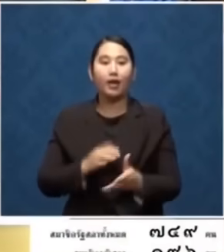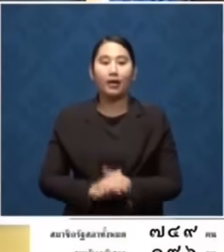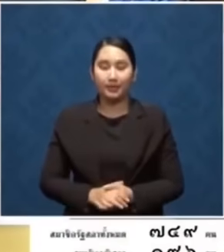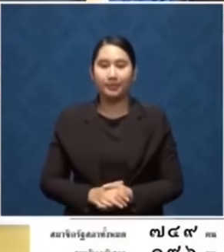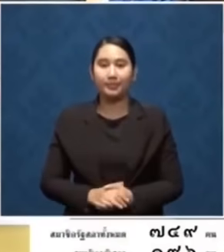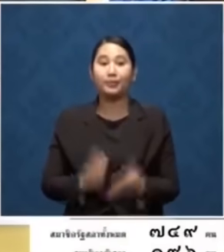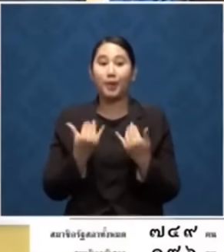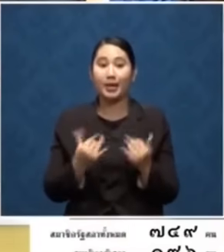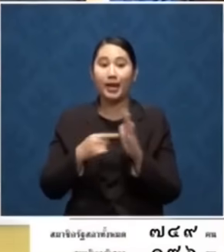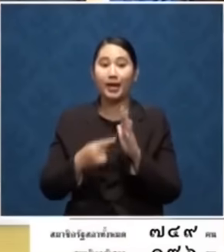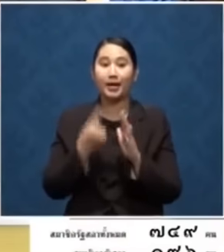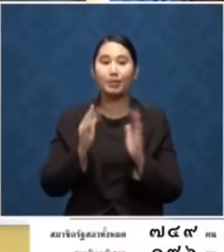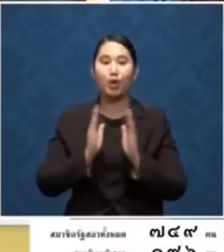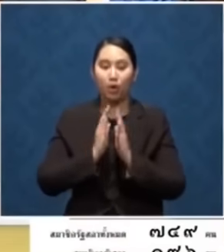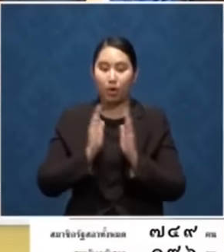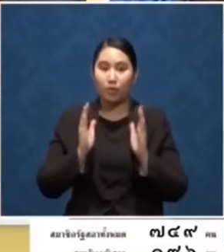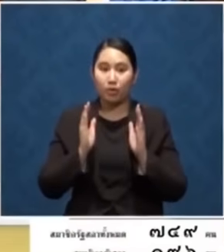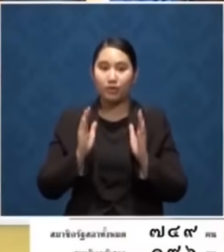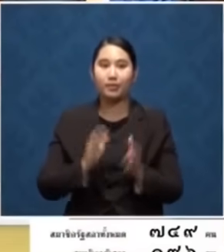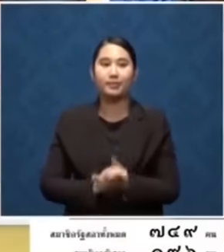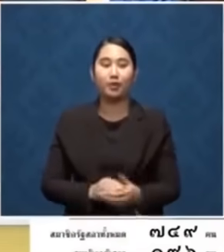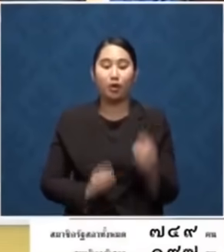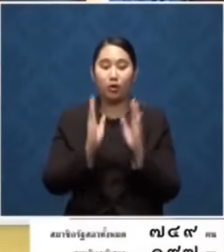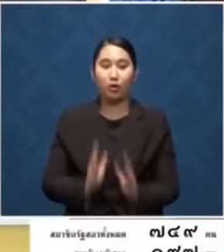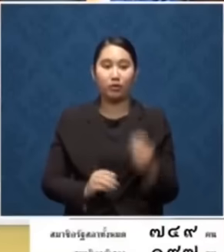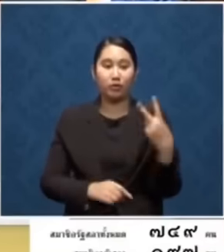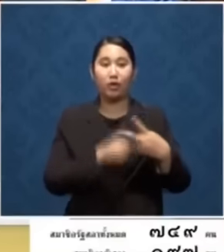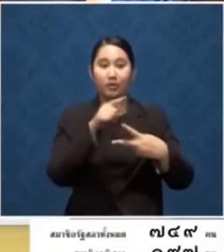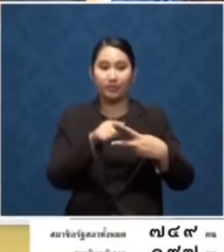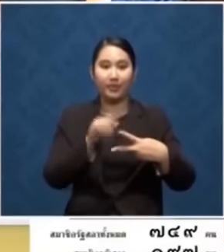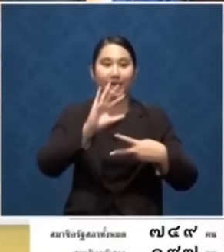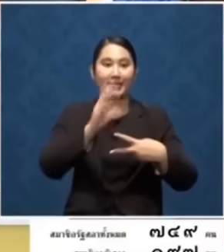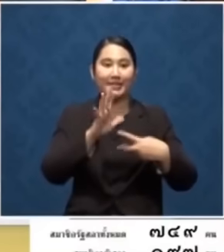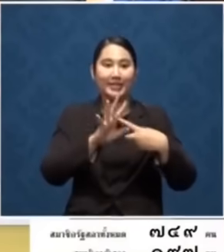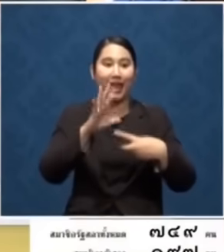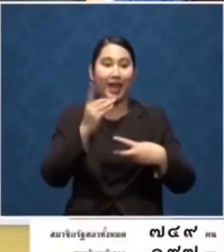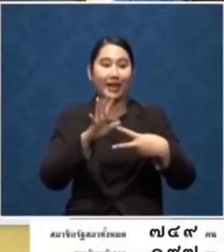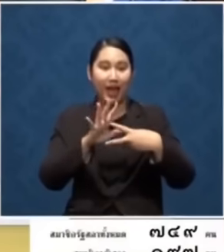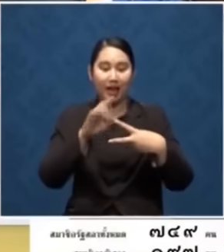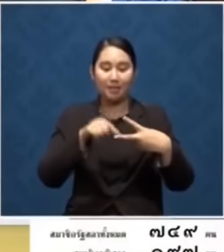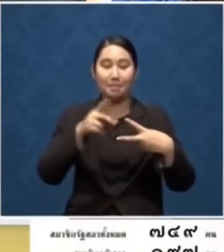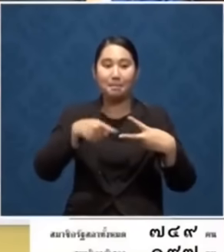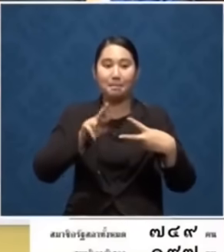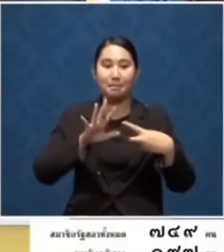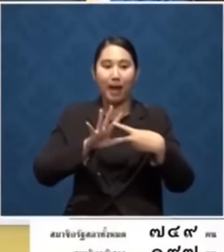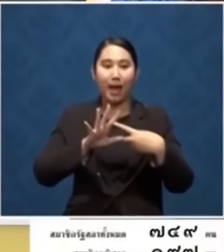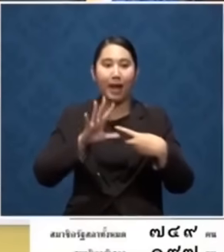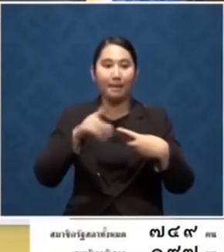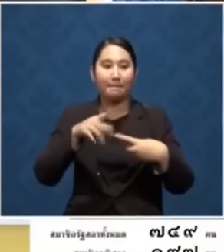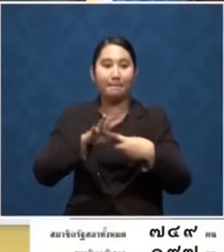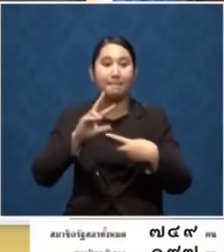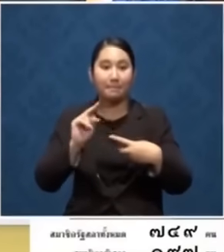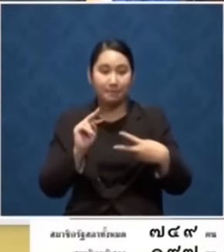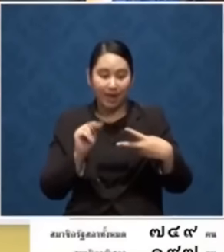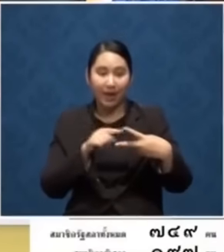ลยิ่งไม่อยากให้เลื่อนเราบรรดาพักการเมืองอื่นพักร่วมก็อยากจะเห็นนะพักรัฐบาลเดิมก็อยากจะเห็นสวเองคงอยากซาวเช็คเหมือนกันว่าส